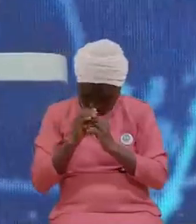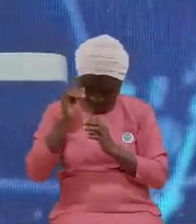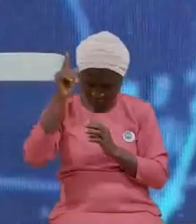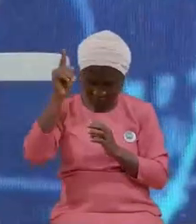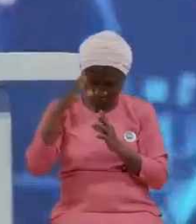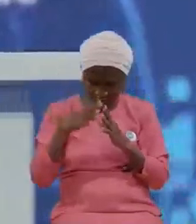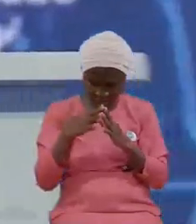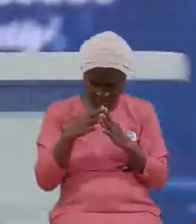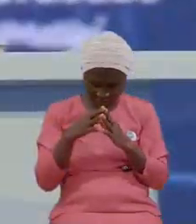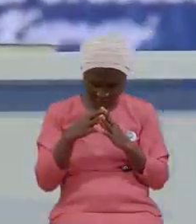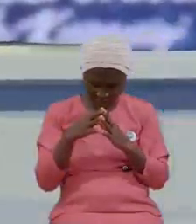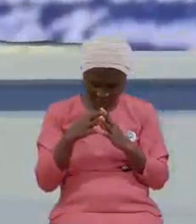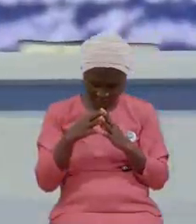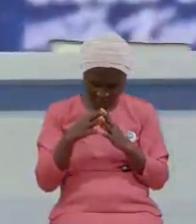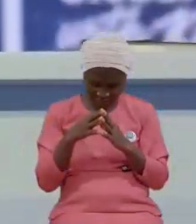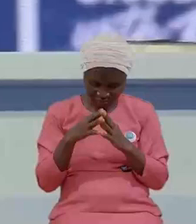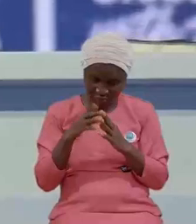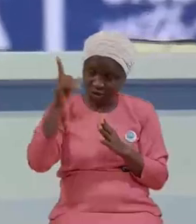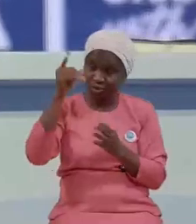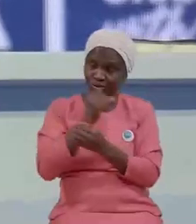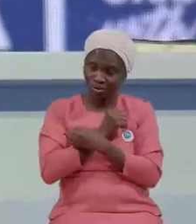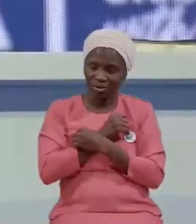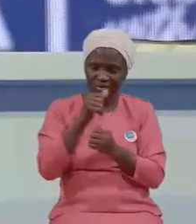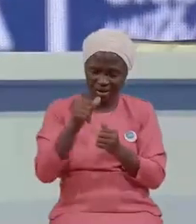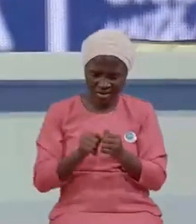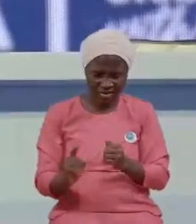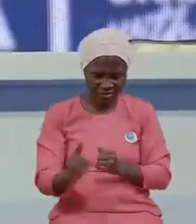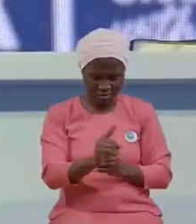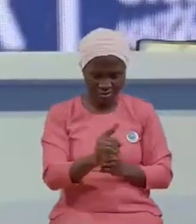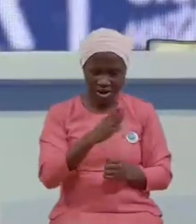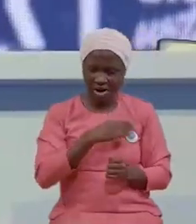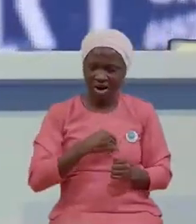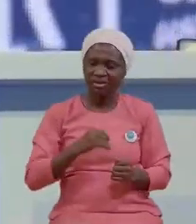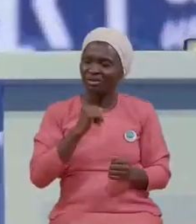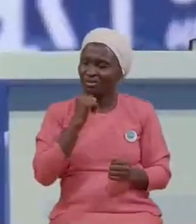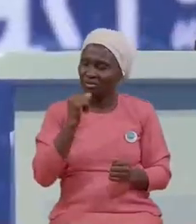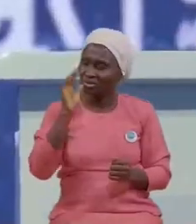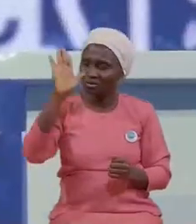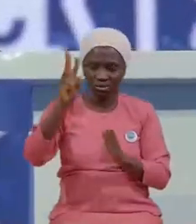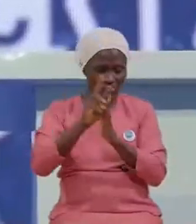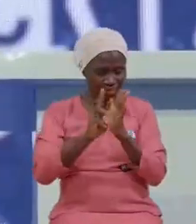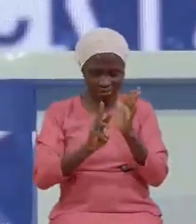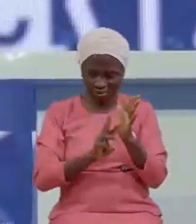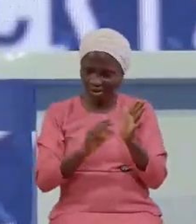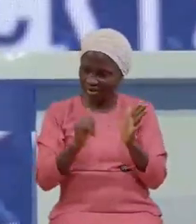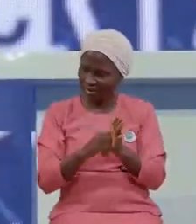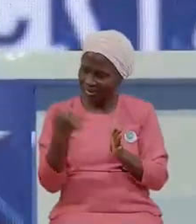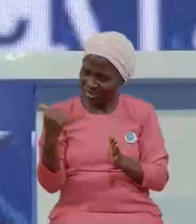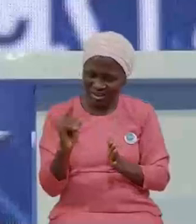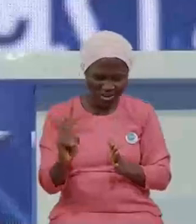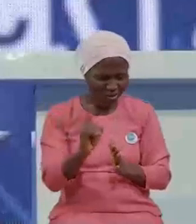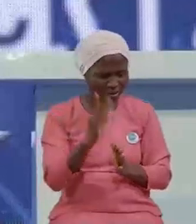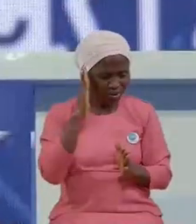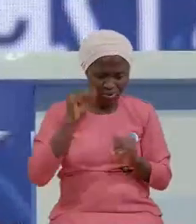Tu aimes tout le monde. Et ce n'est pas ta volonté que quelqu'un continue dans